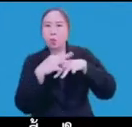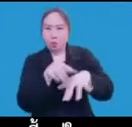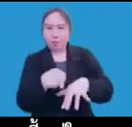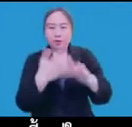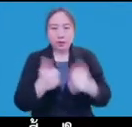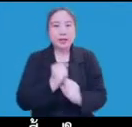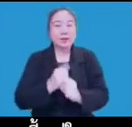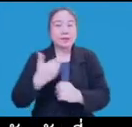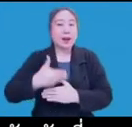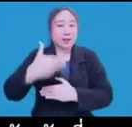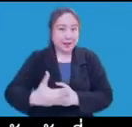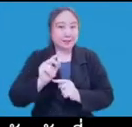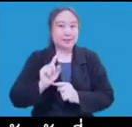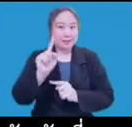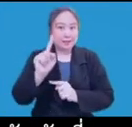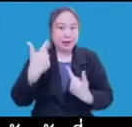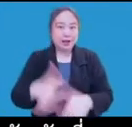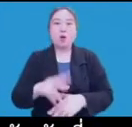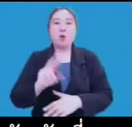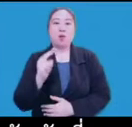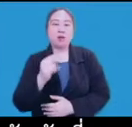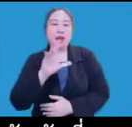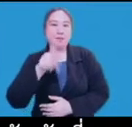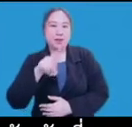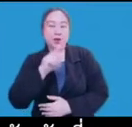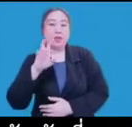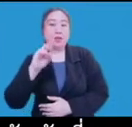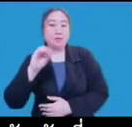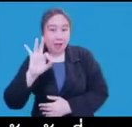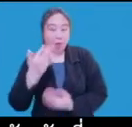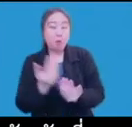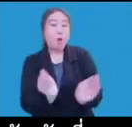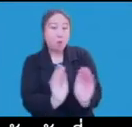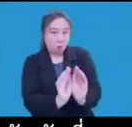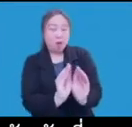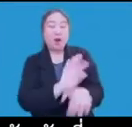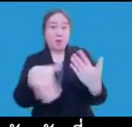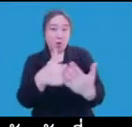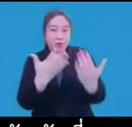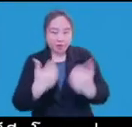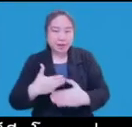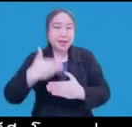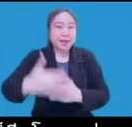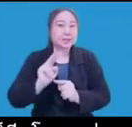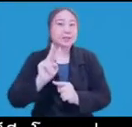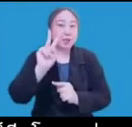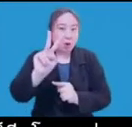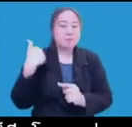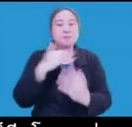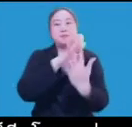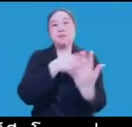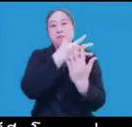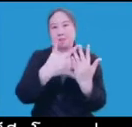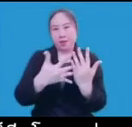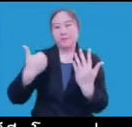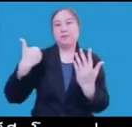ราดำเนินการไประยะที่1เนี่ยจำนวน 25,179 ครัวเรือนแล้วก็ส่วนระยะที่2ก็มีนโยบ